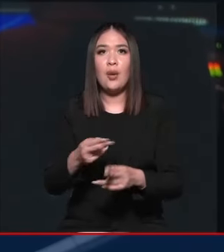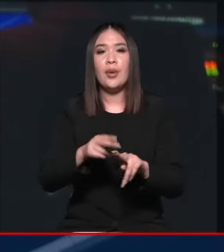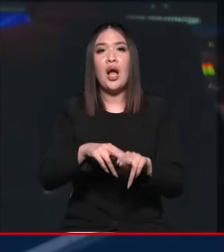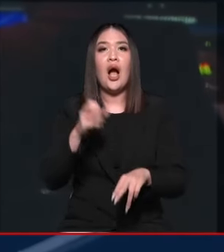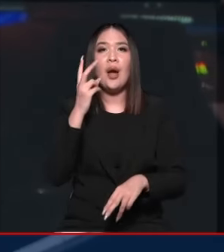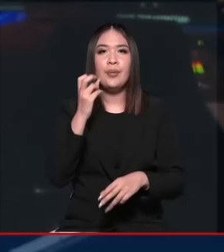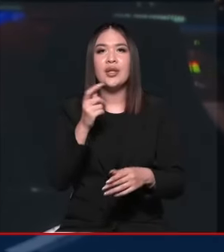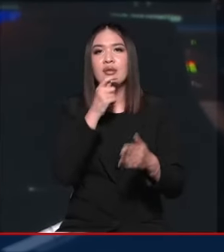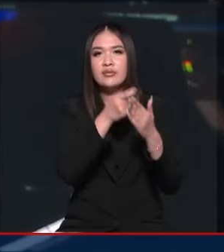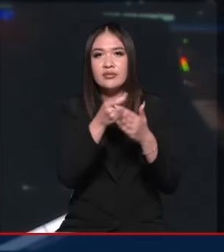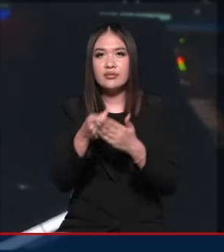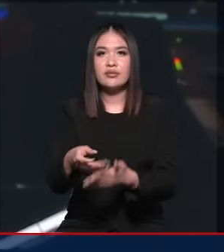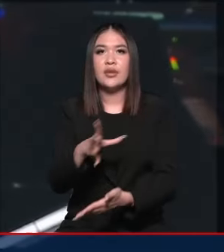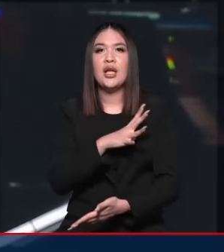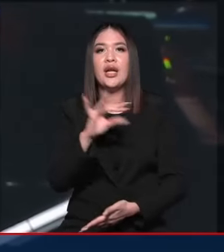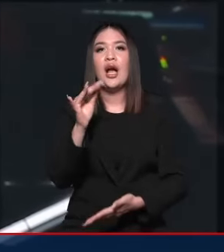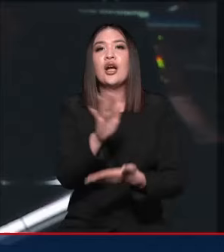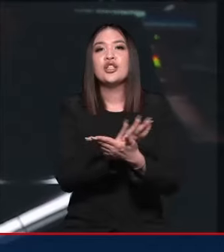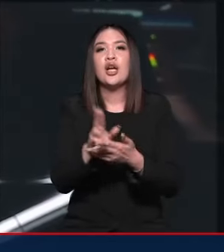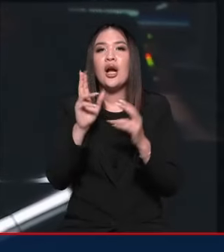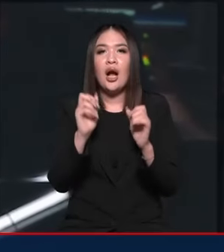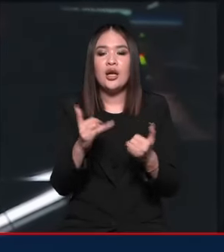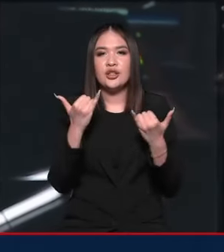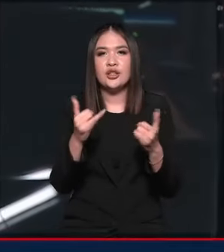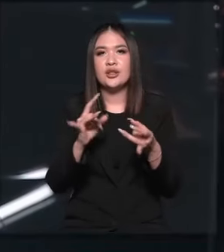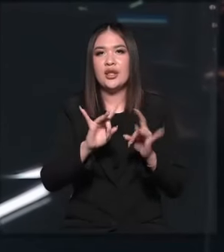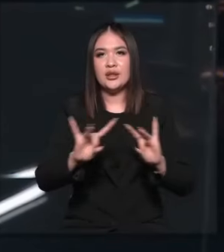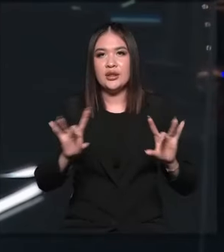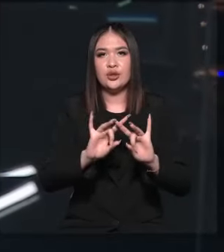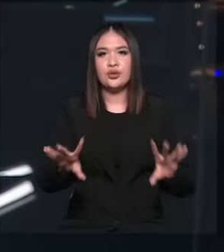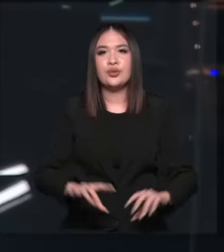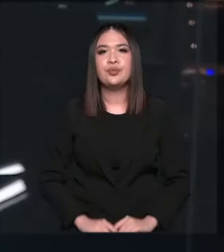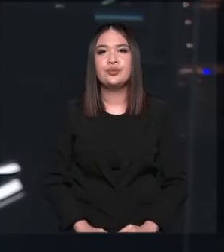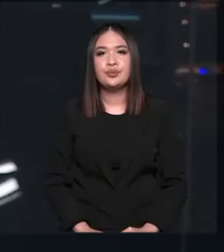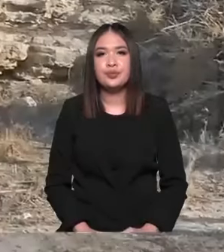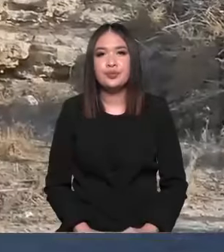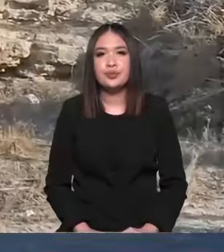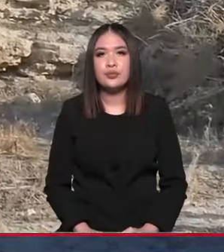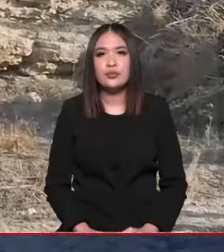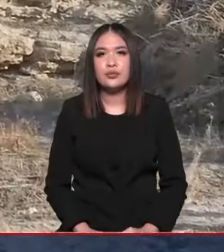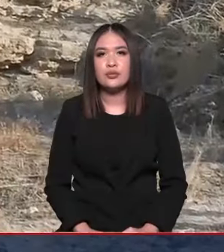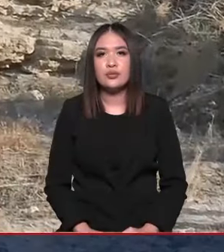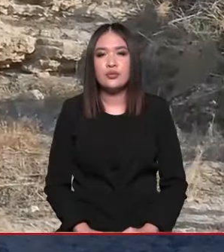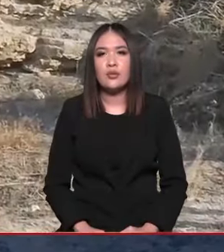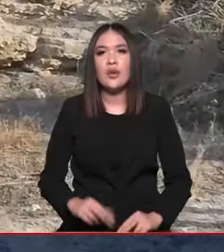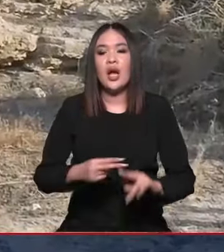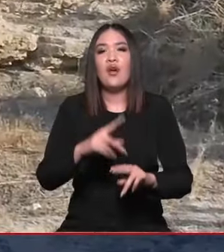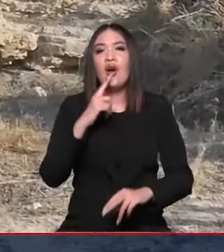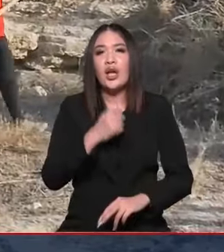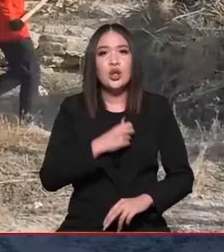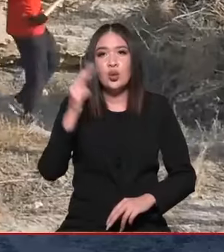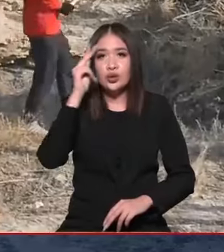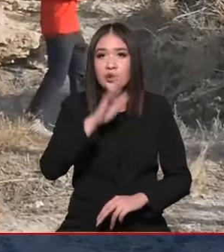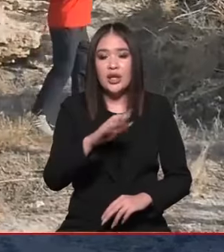подготовили обед и не только. О том, как очищает регион страны, в следующем материале. Это не военные учения,